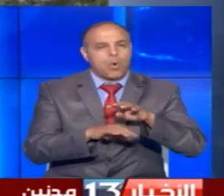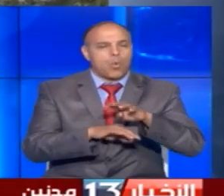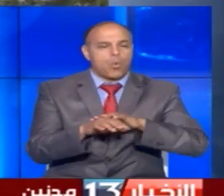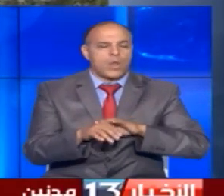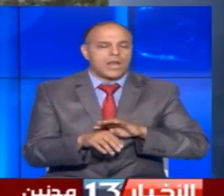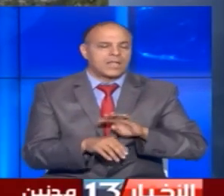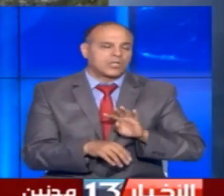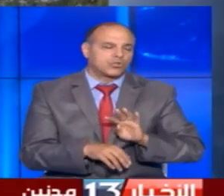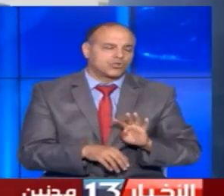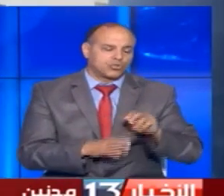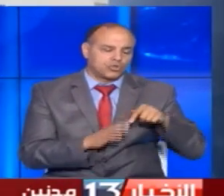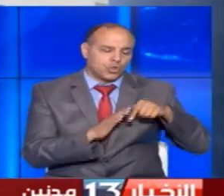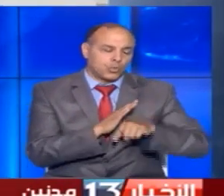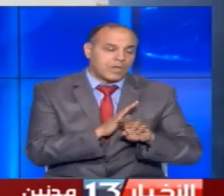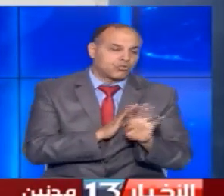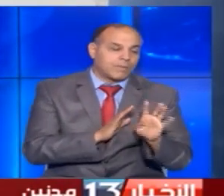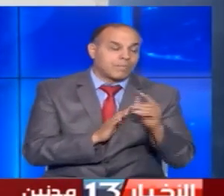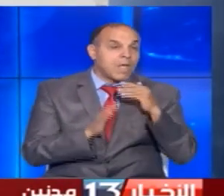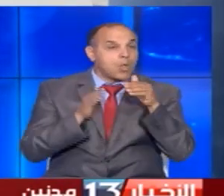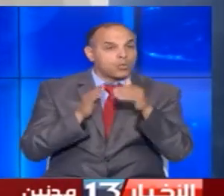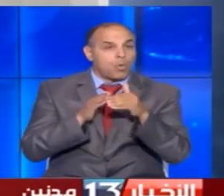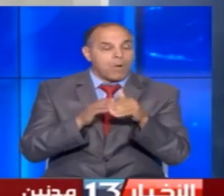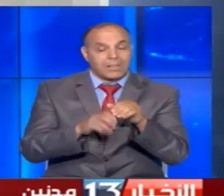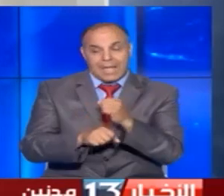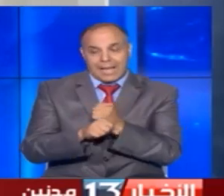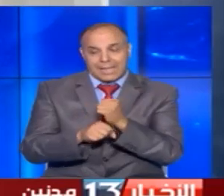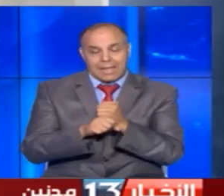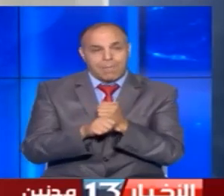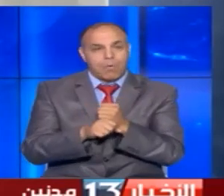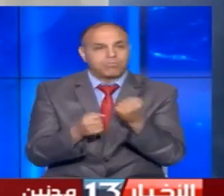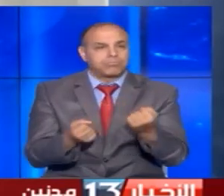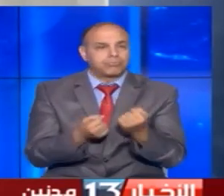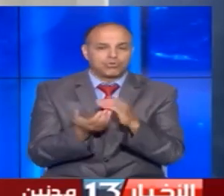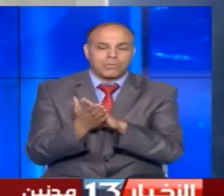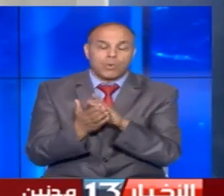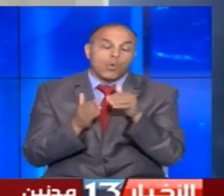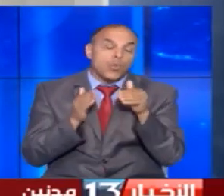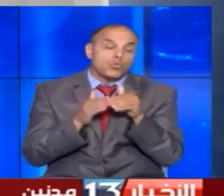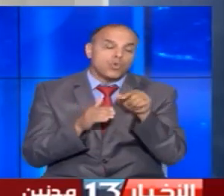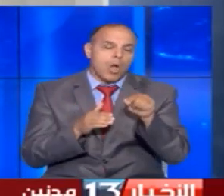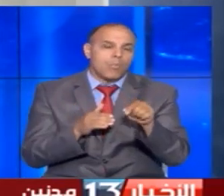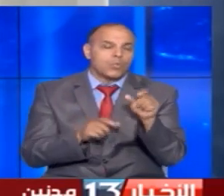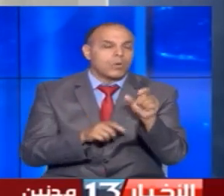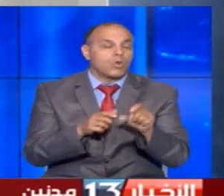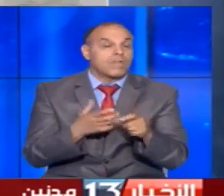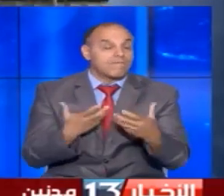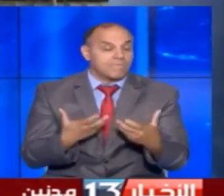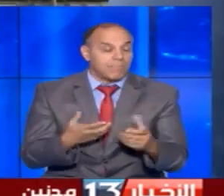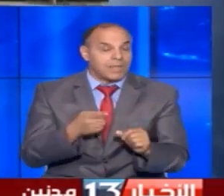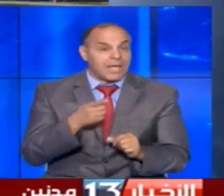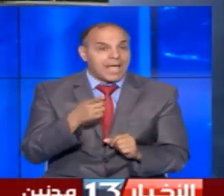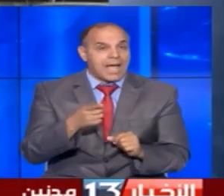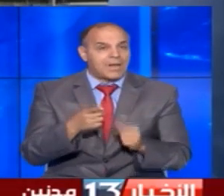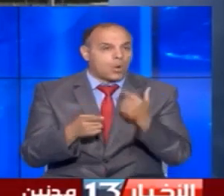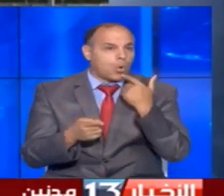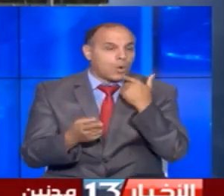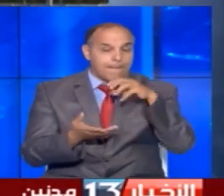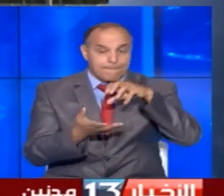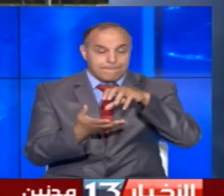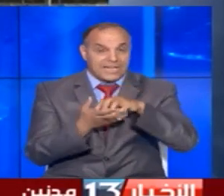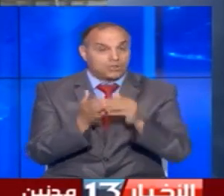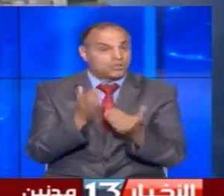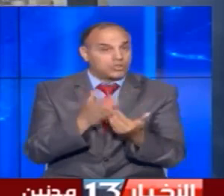الشرقي التونسي مطلب المهنيين ونشطاء المجتمع المدني والمواطنين لما لهذا المركز